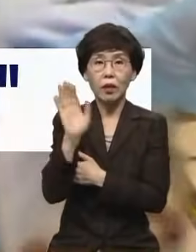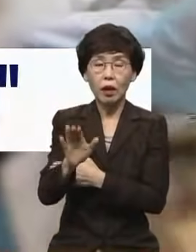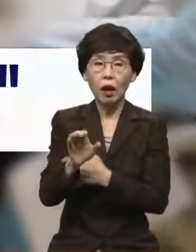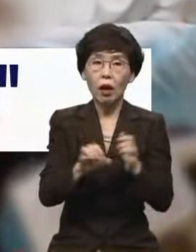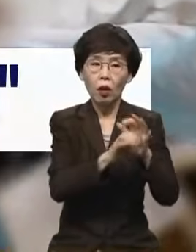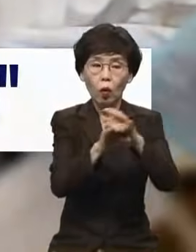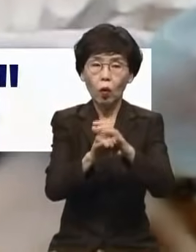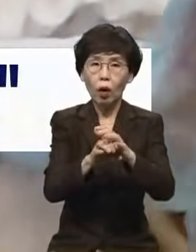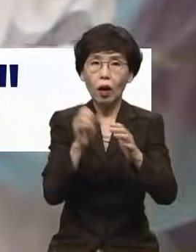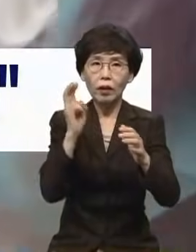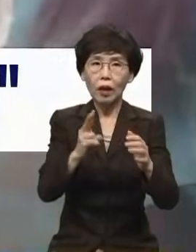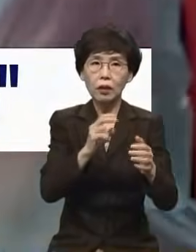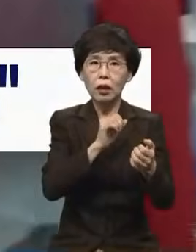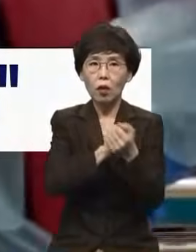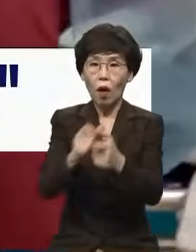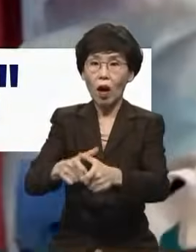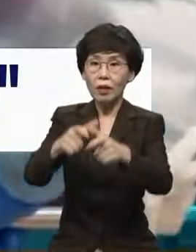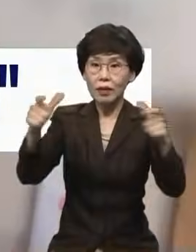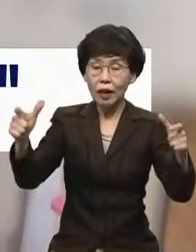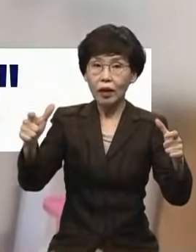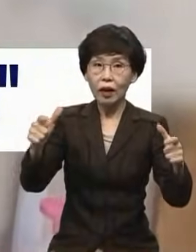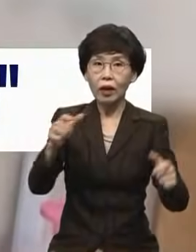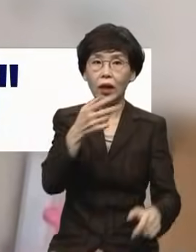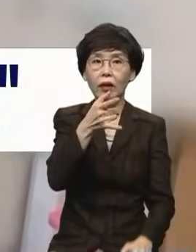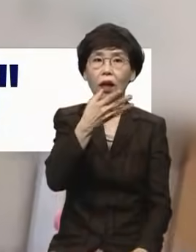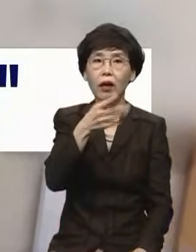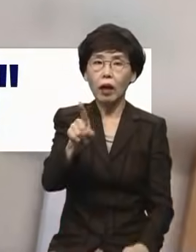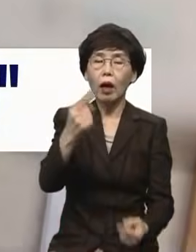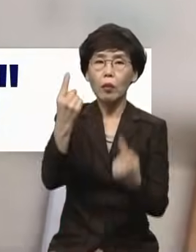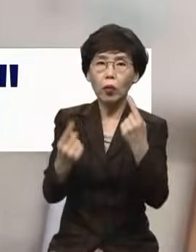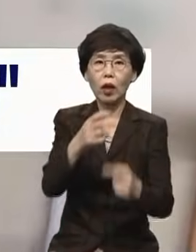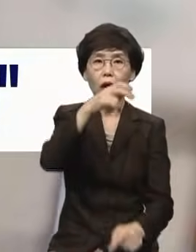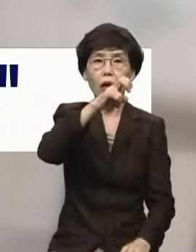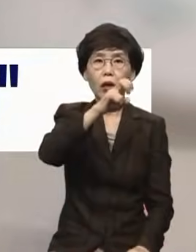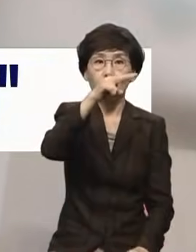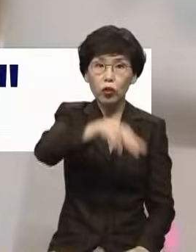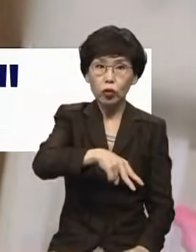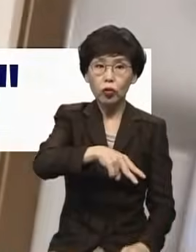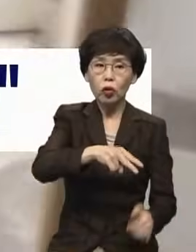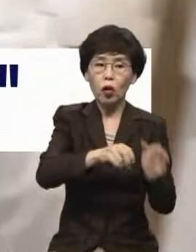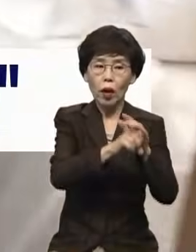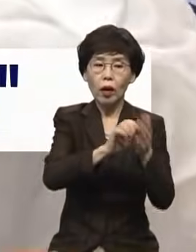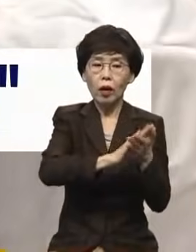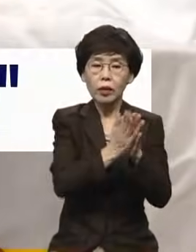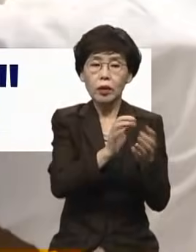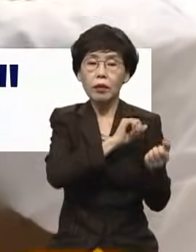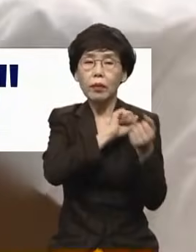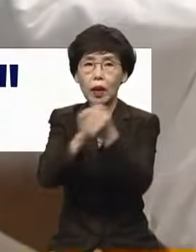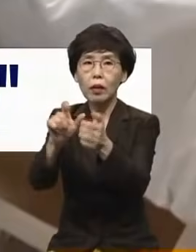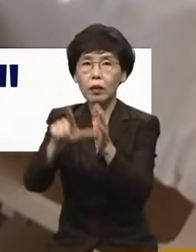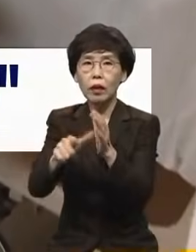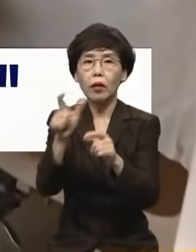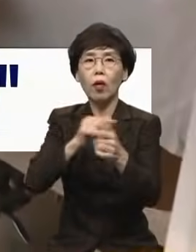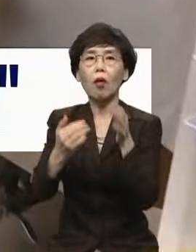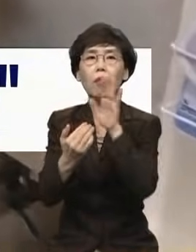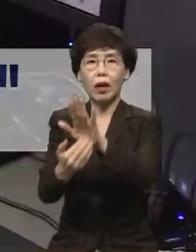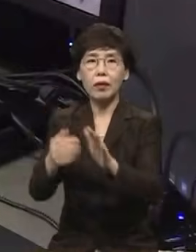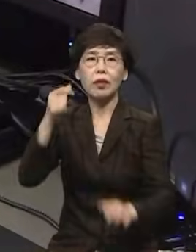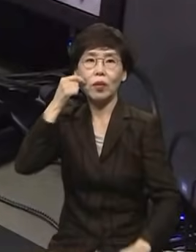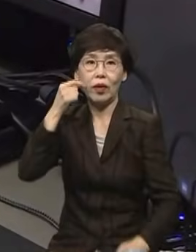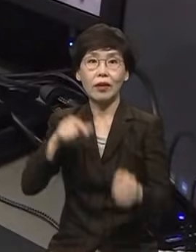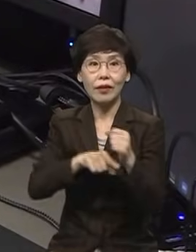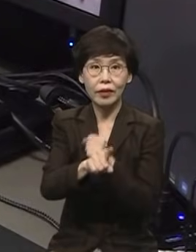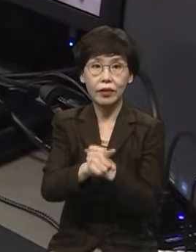확산의 주범으로 꼽히는 델타 변이 보다도 뮤 변이 에 감염됐을 때 항체가 제 역할을 못한다는 뜻입니다